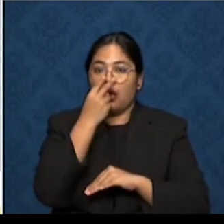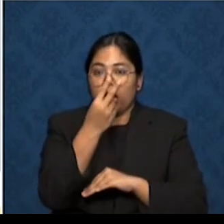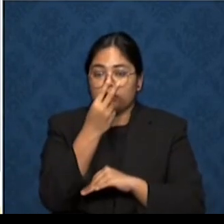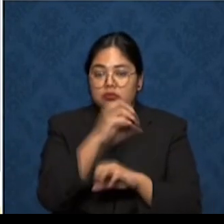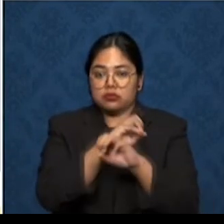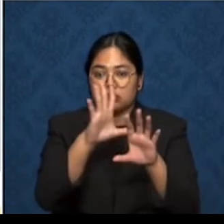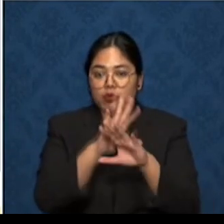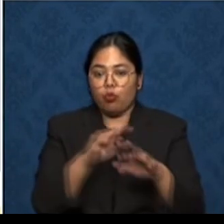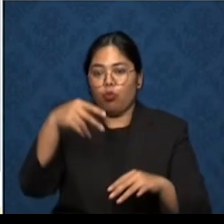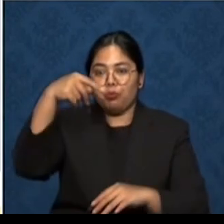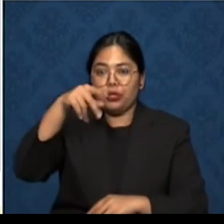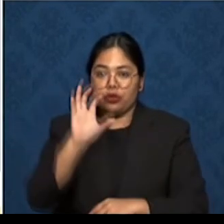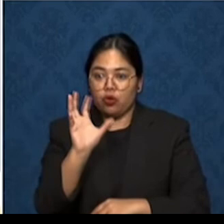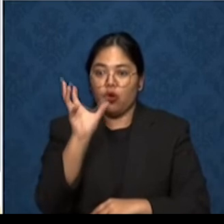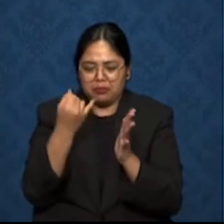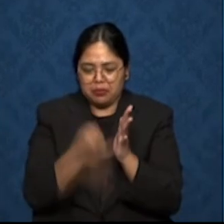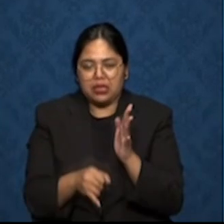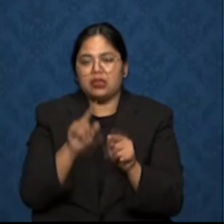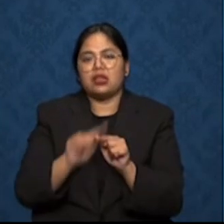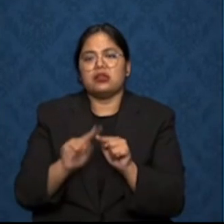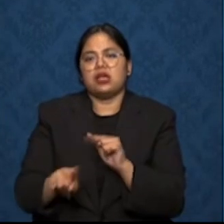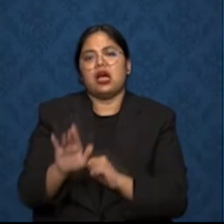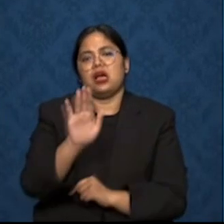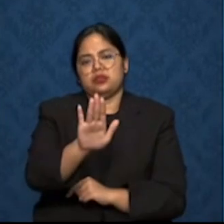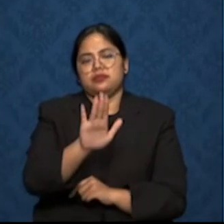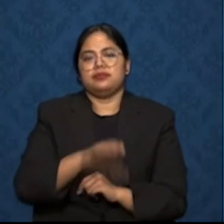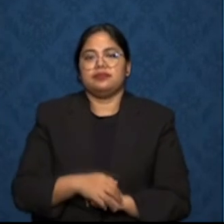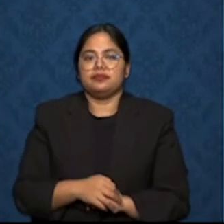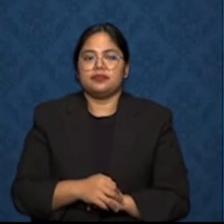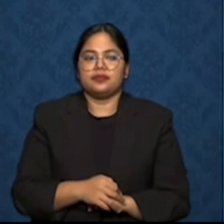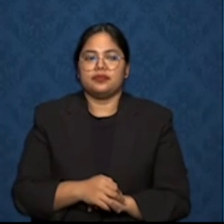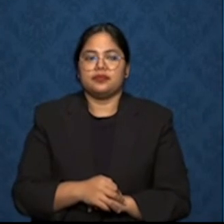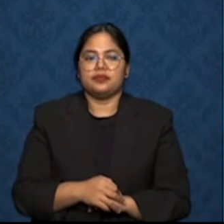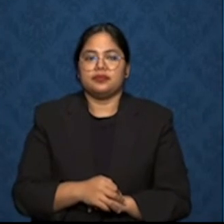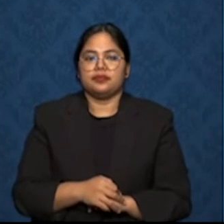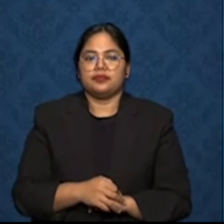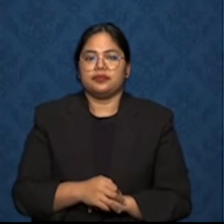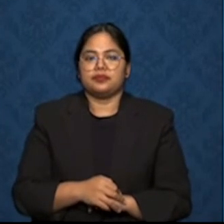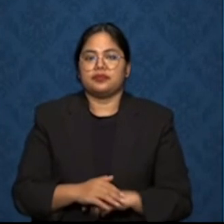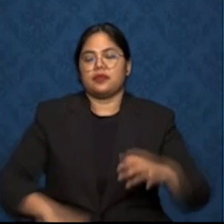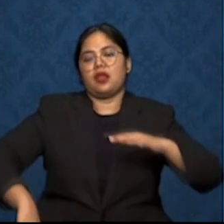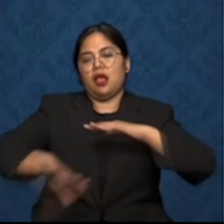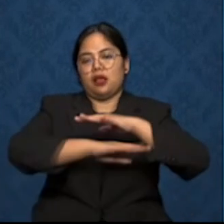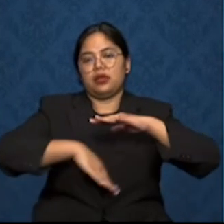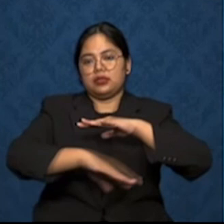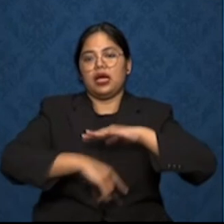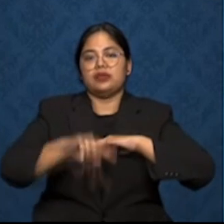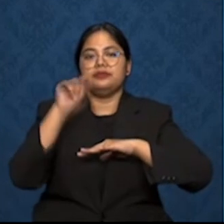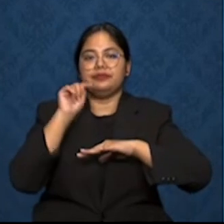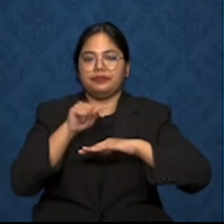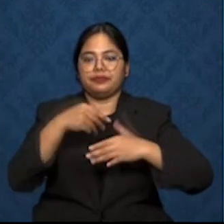หลษานทอยู่ในสองสองนี้